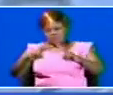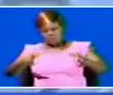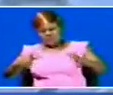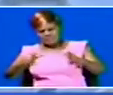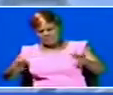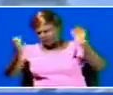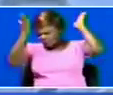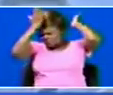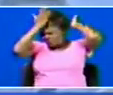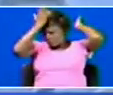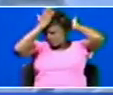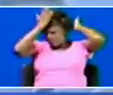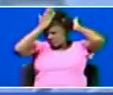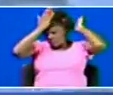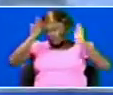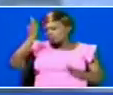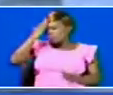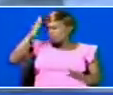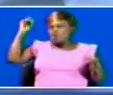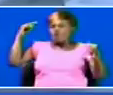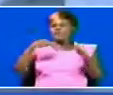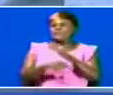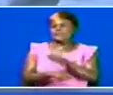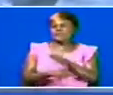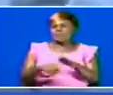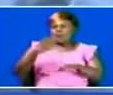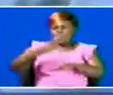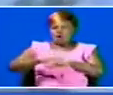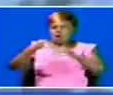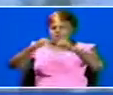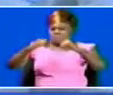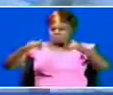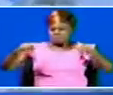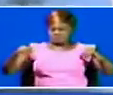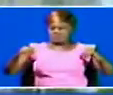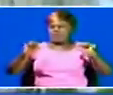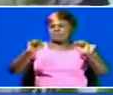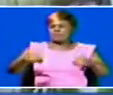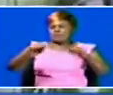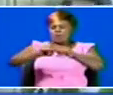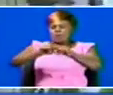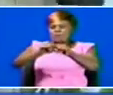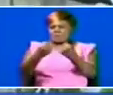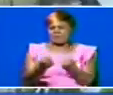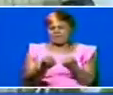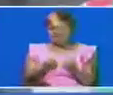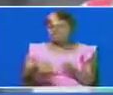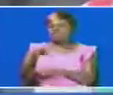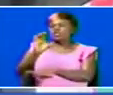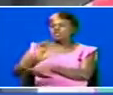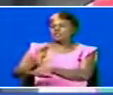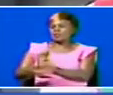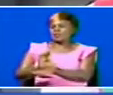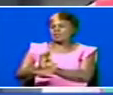Stephen Kawasis ili kupata tathmini zaidi kuhusiana na mganyiko huu unaotishia kuvunja imaya yake.